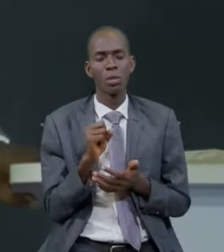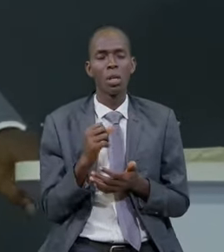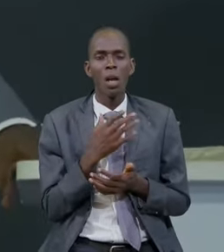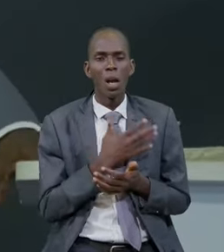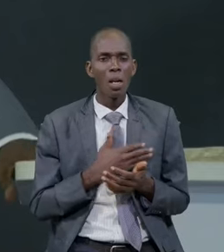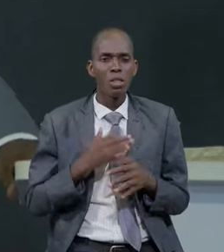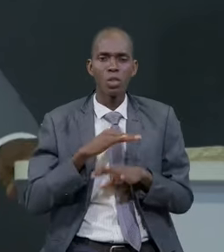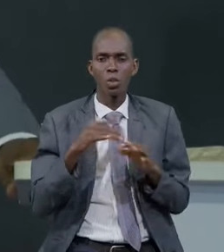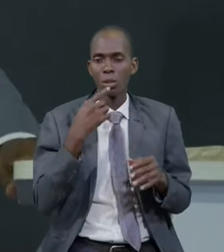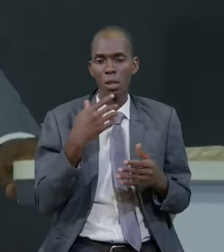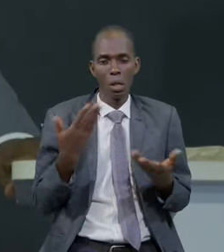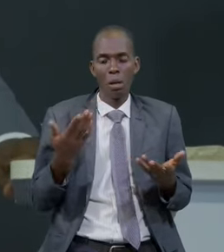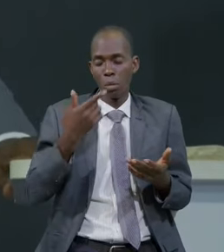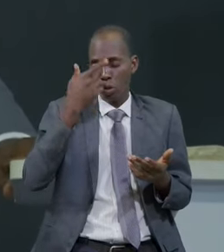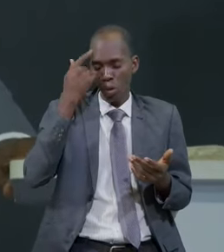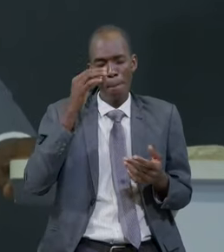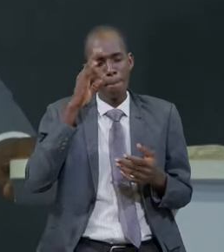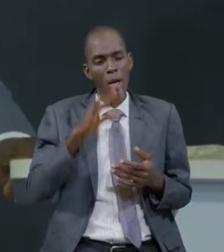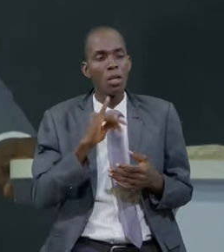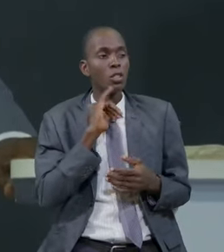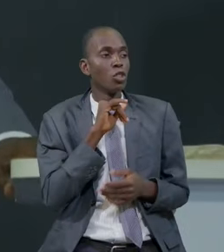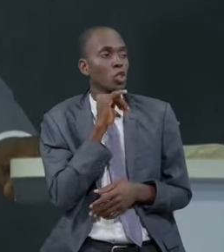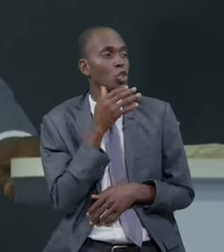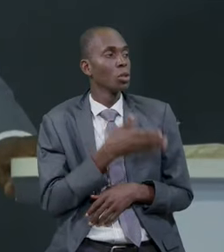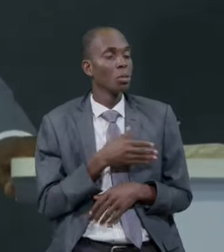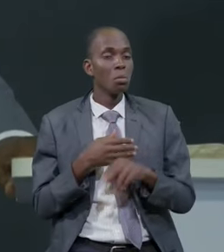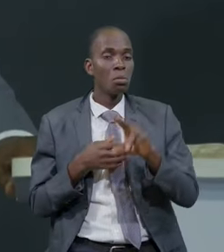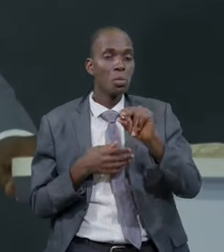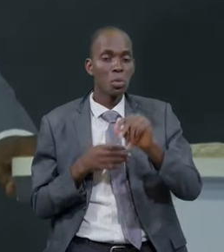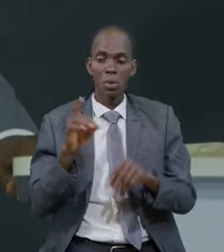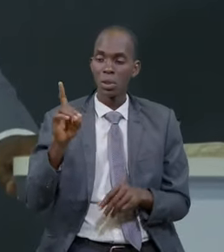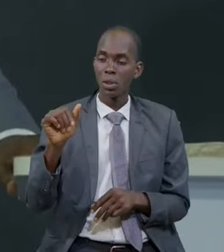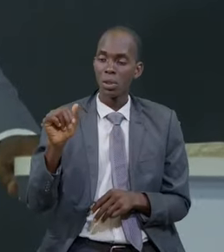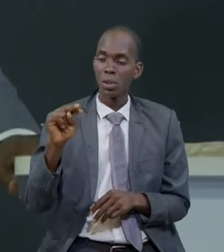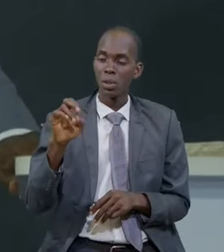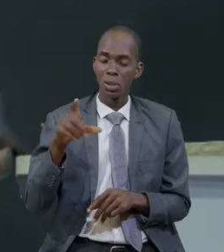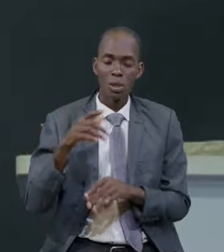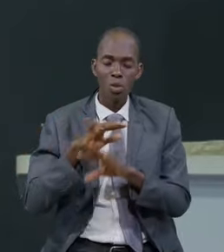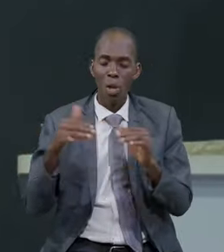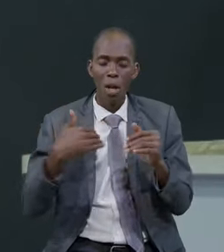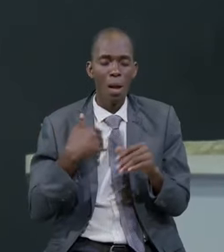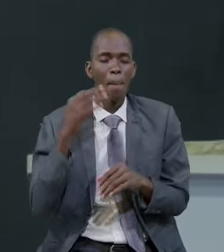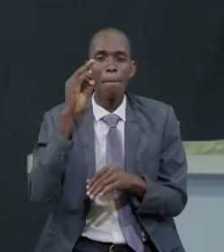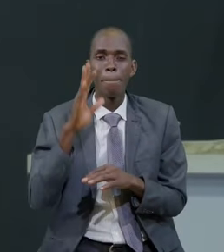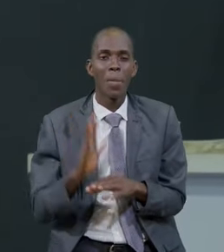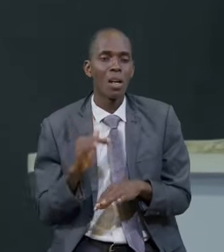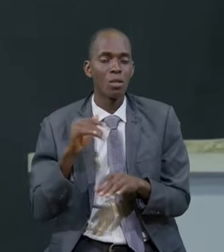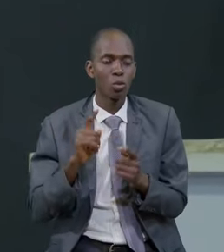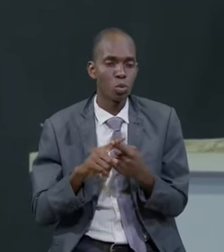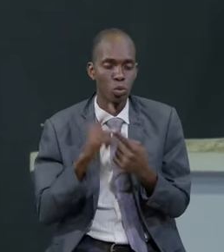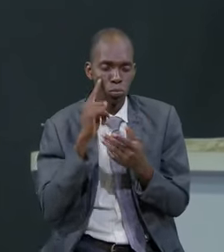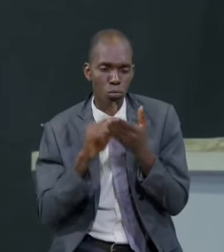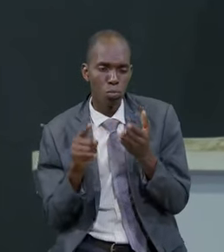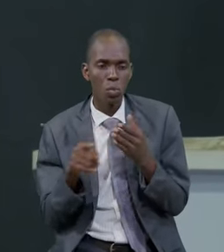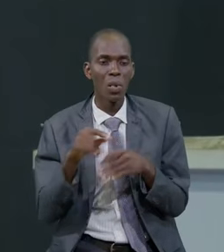Daniel n'avait pas un pasteur qui veillait sur lui. Il savait. Voici qui je suis.